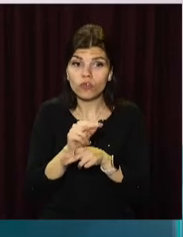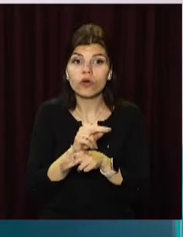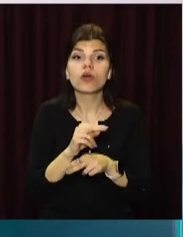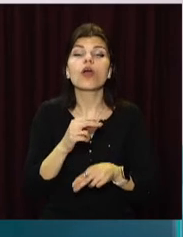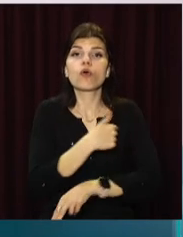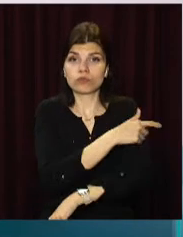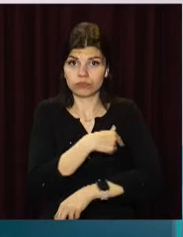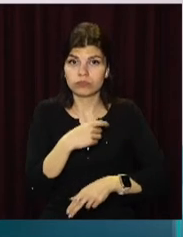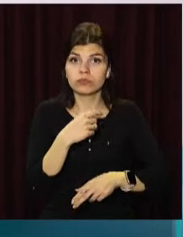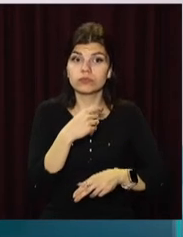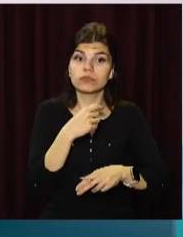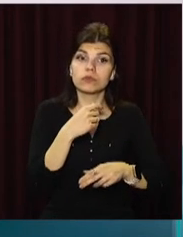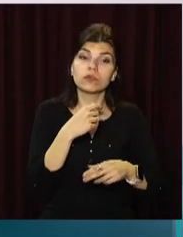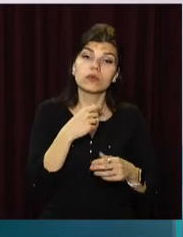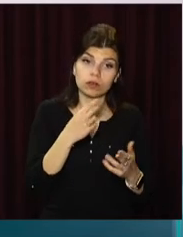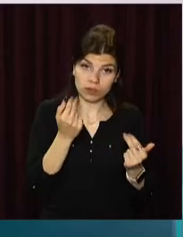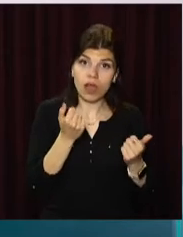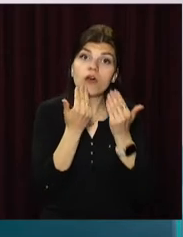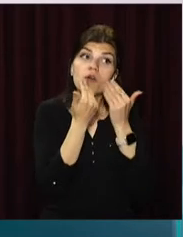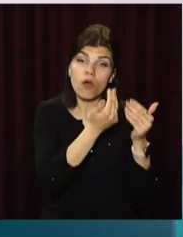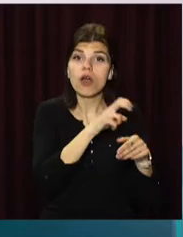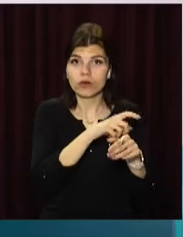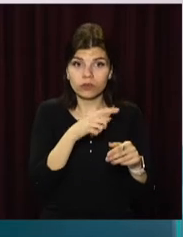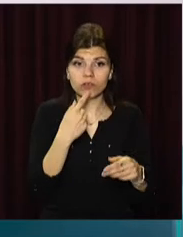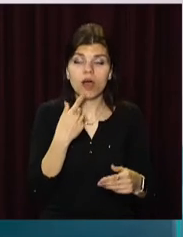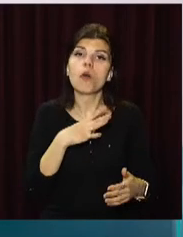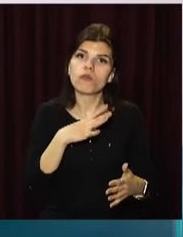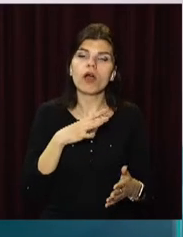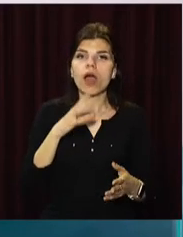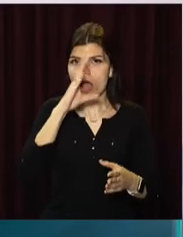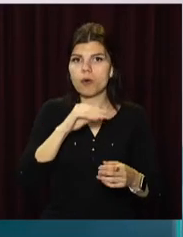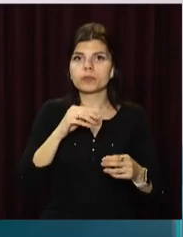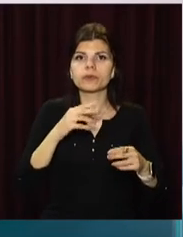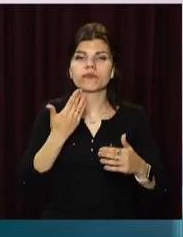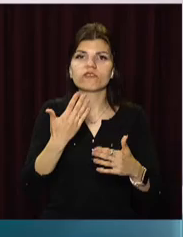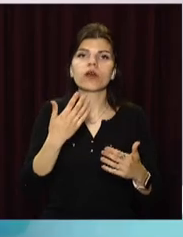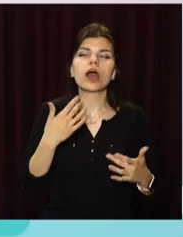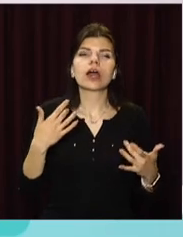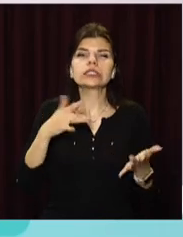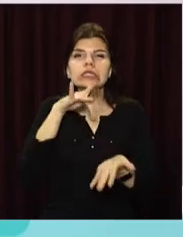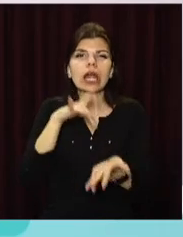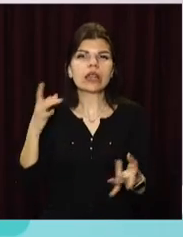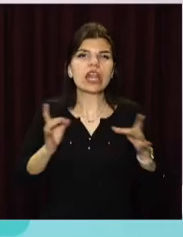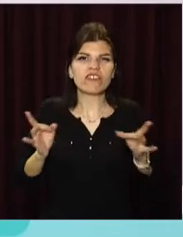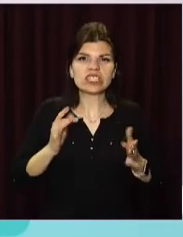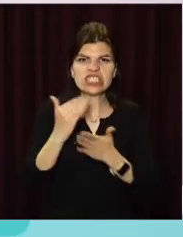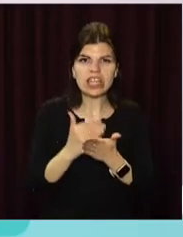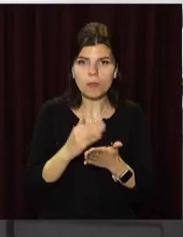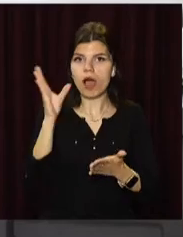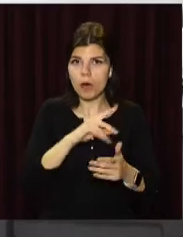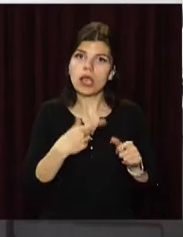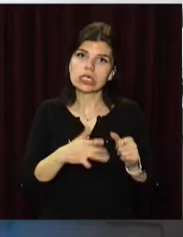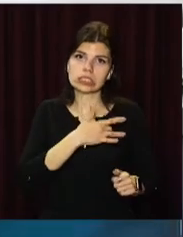лікується амбулаторно, якщо це тільки не ураження центральної нервної системи або важкі форми уражения